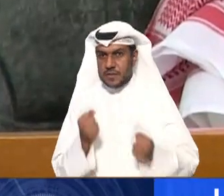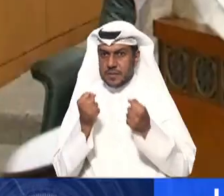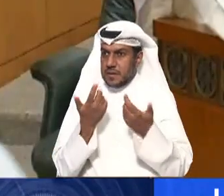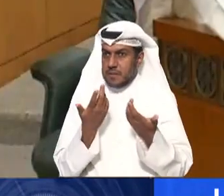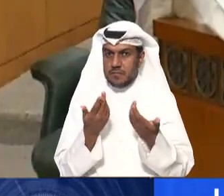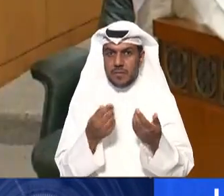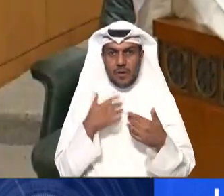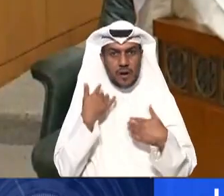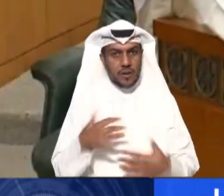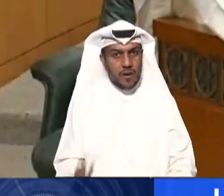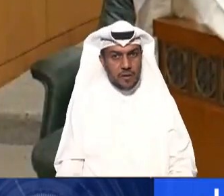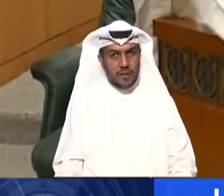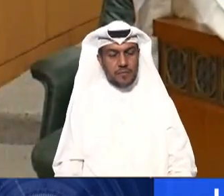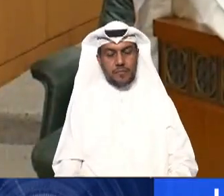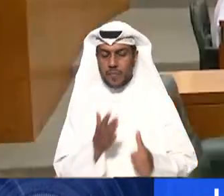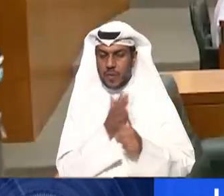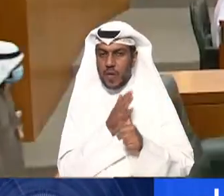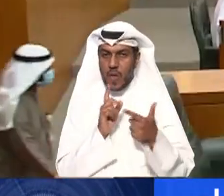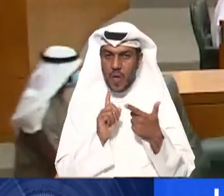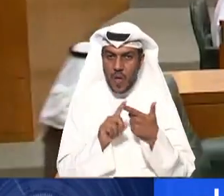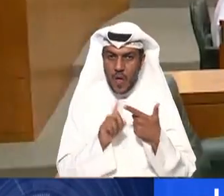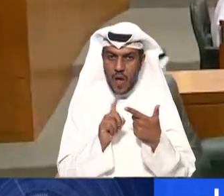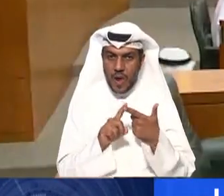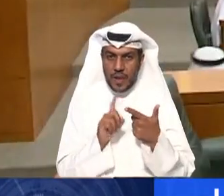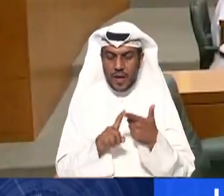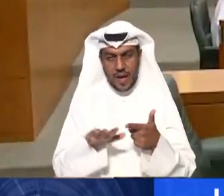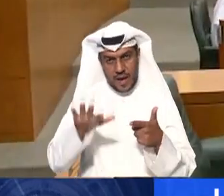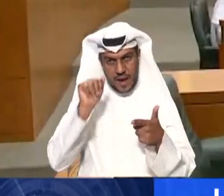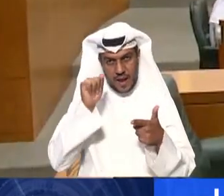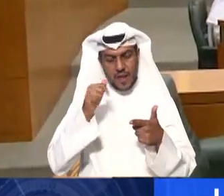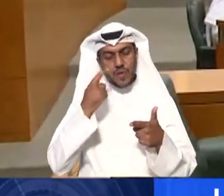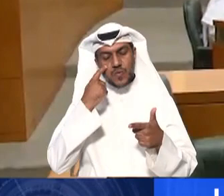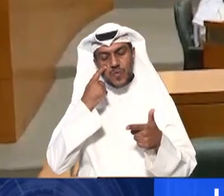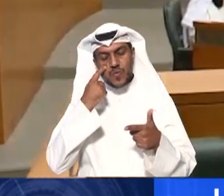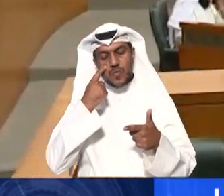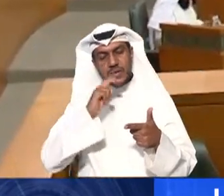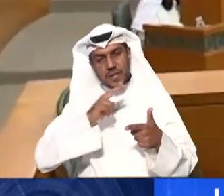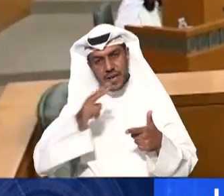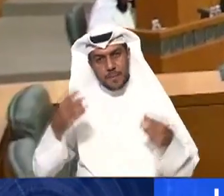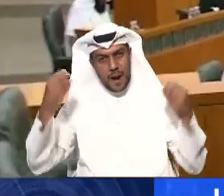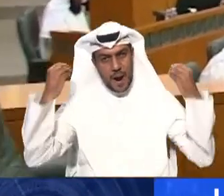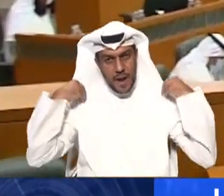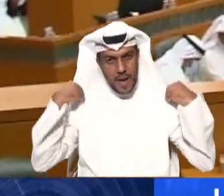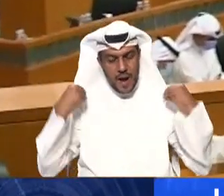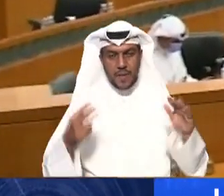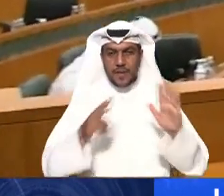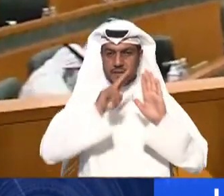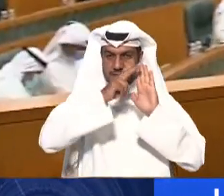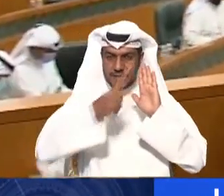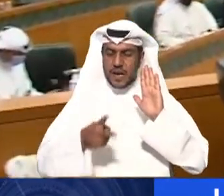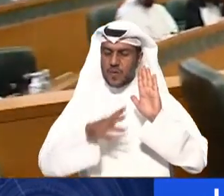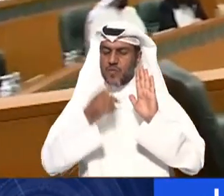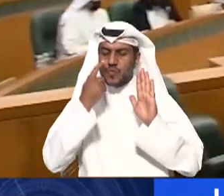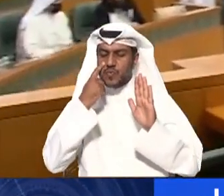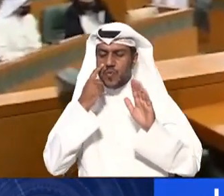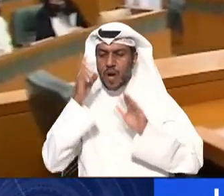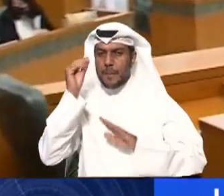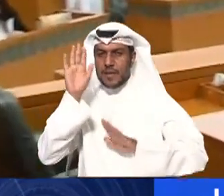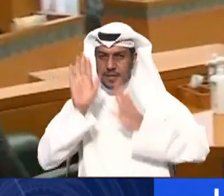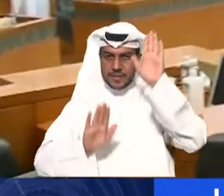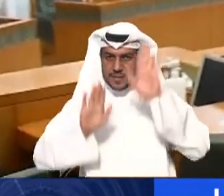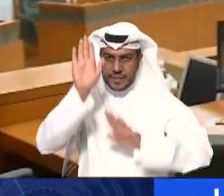من أزمة كورونا، إذا ما تم الانتهاء من التعديلات على بعض المواد للقانون، لا سيما وأن هذا المشروع بقانون